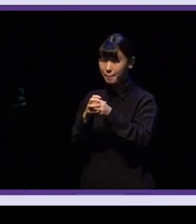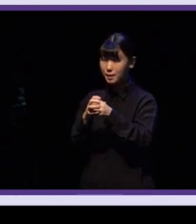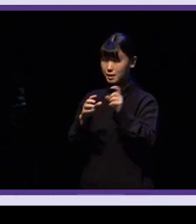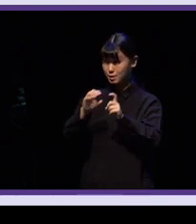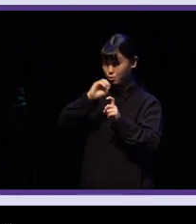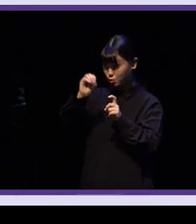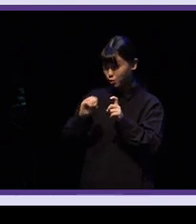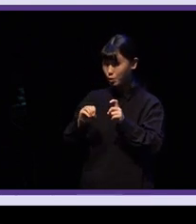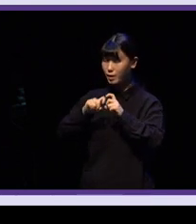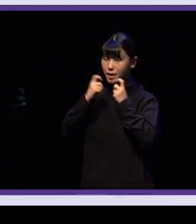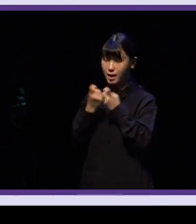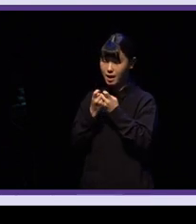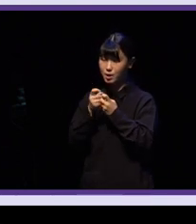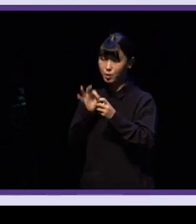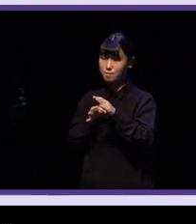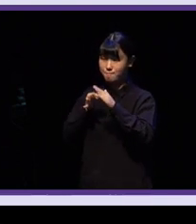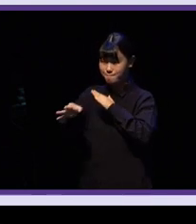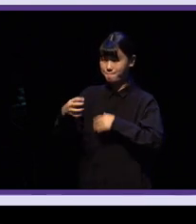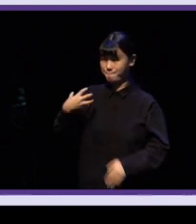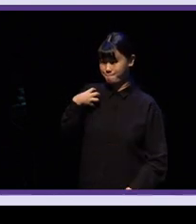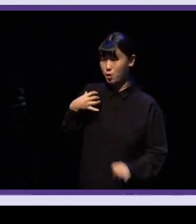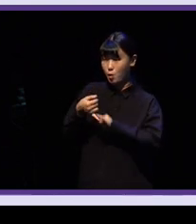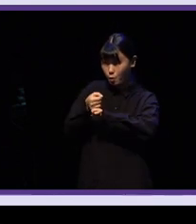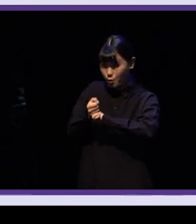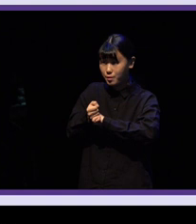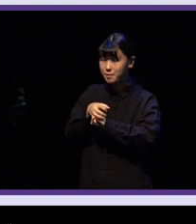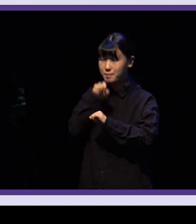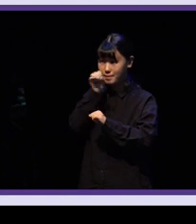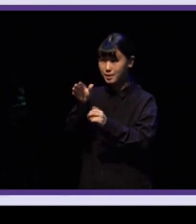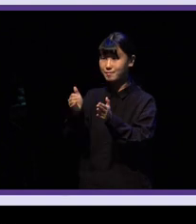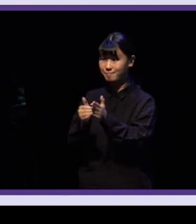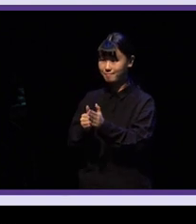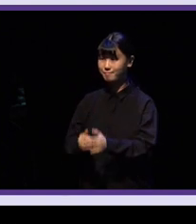자부담 편성이 필수인 점을 말씀드리겠습니다